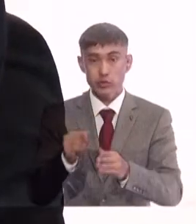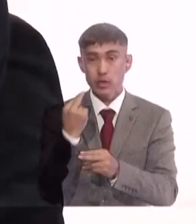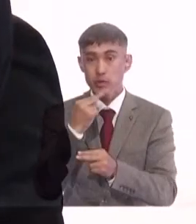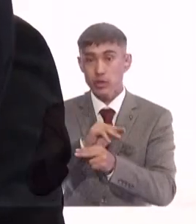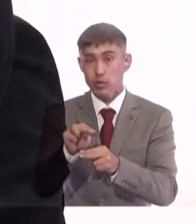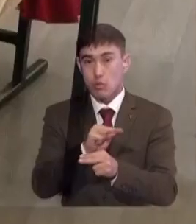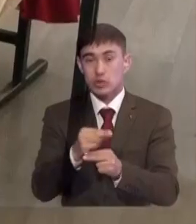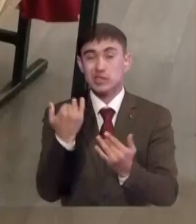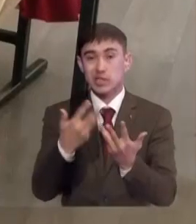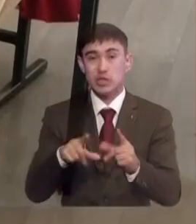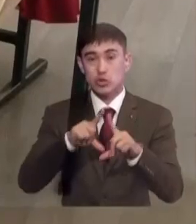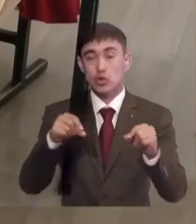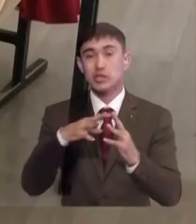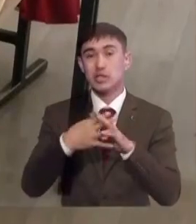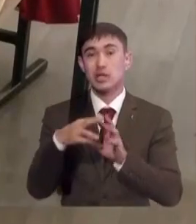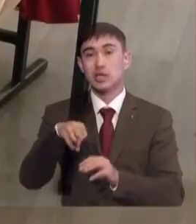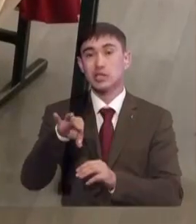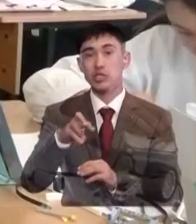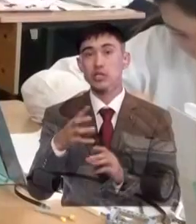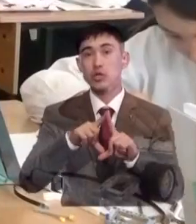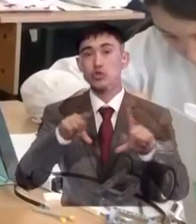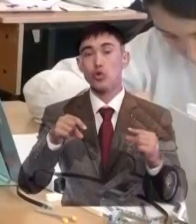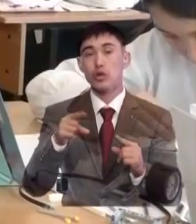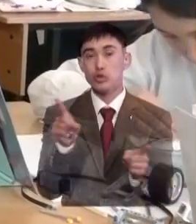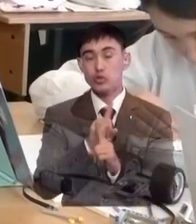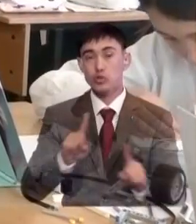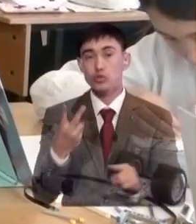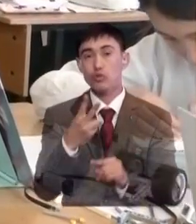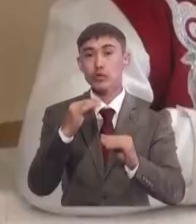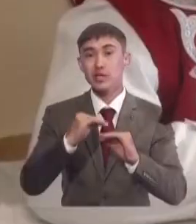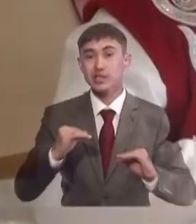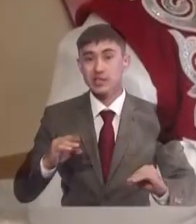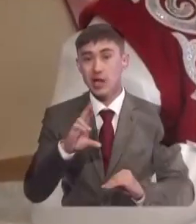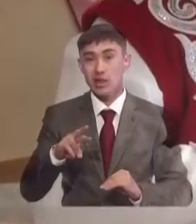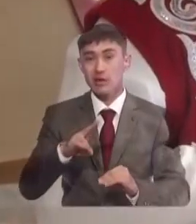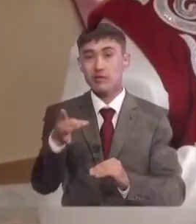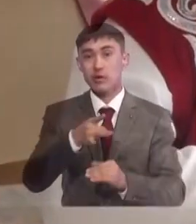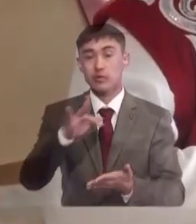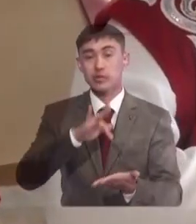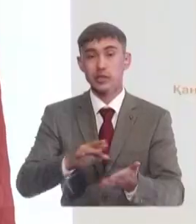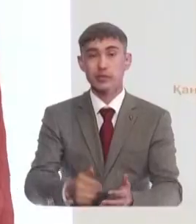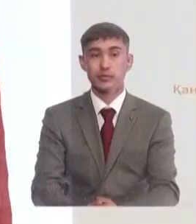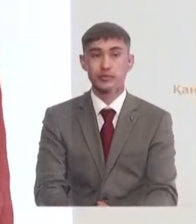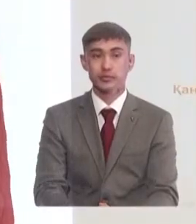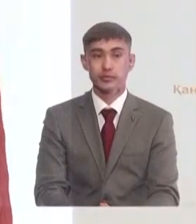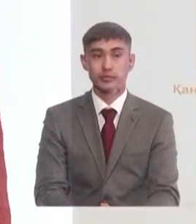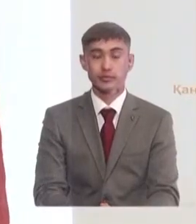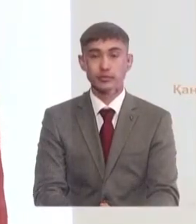капитальный ремонт средней школы села Тасаше, а также школы искусств и двух детских садов в